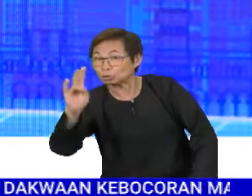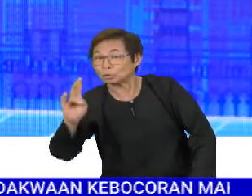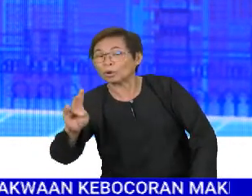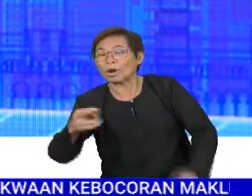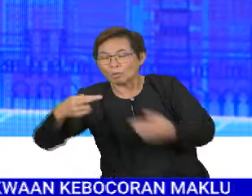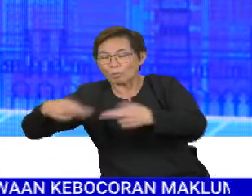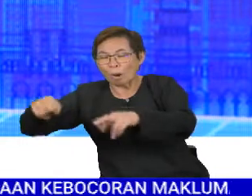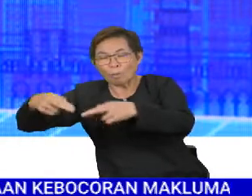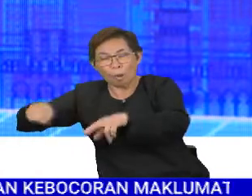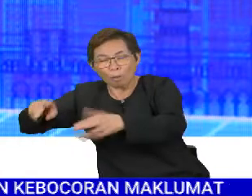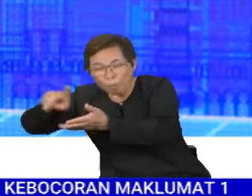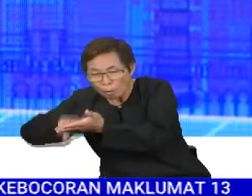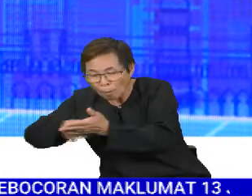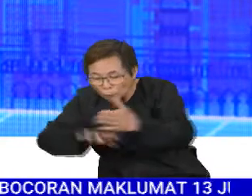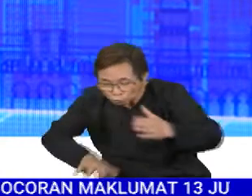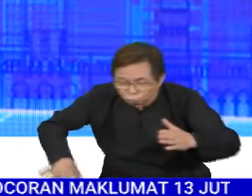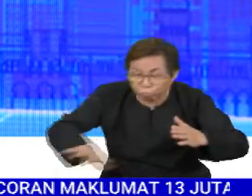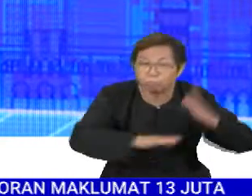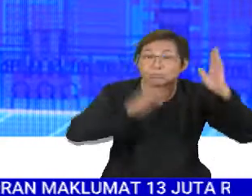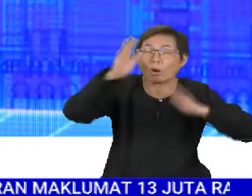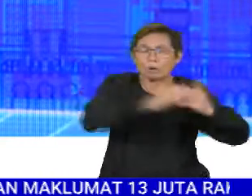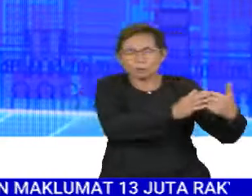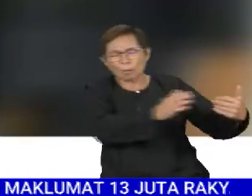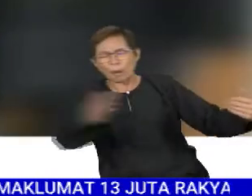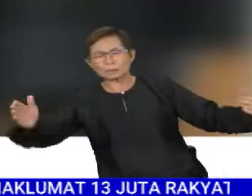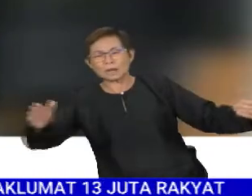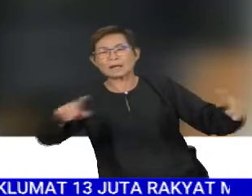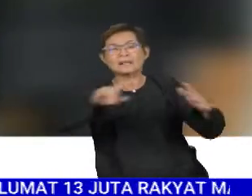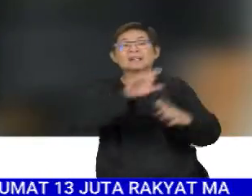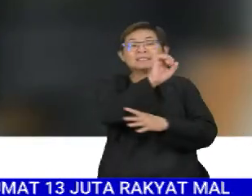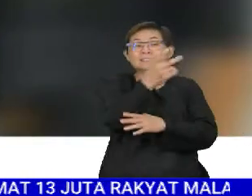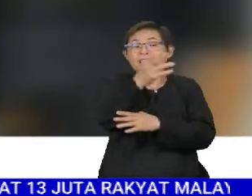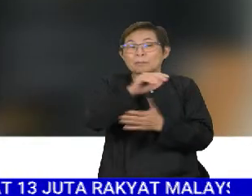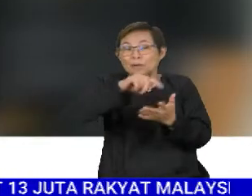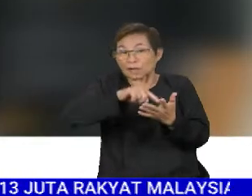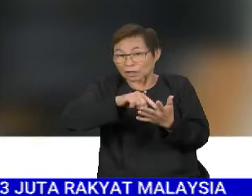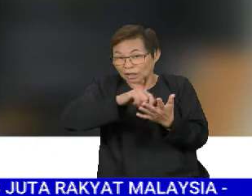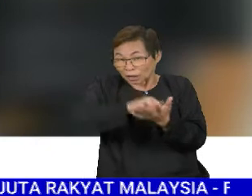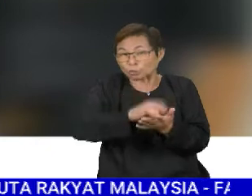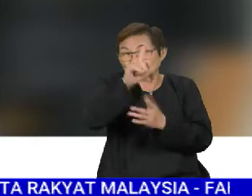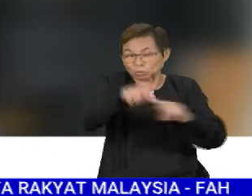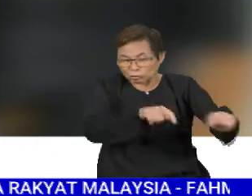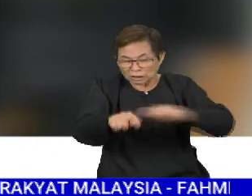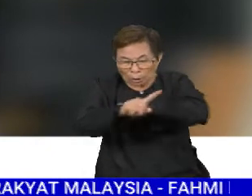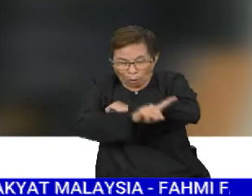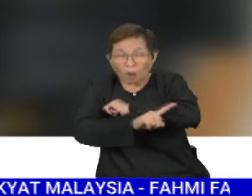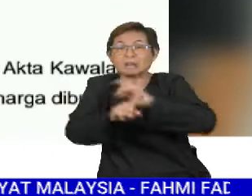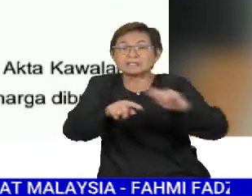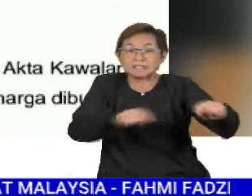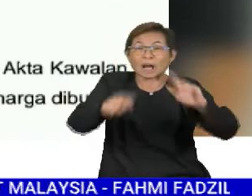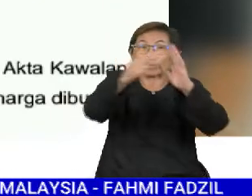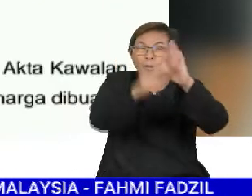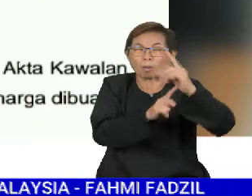lagi ke atas primis runcit di seluruh negara sepanjang tempo pelaksanaan skim itu hanya satu tindakan undang-undang diambil